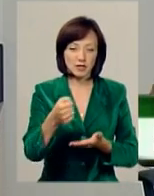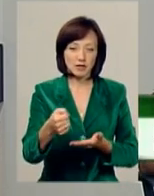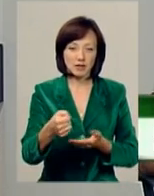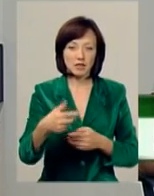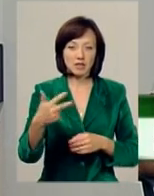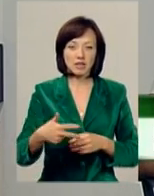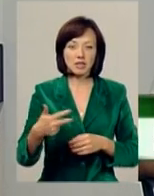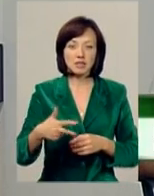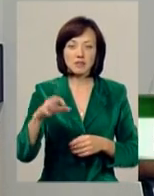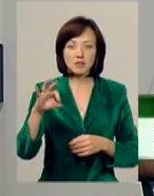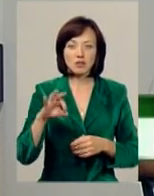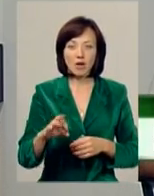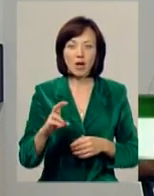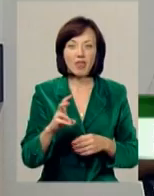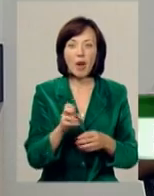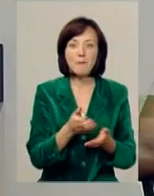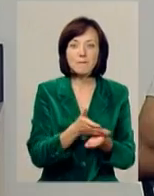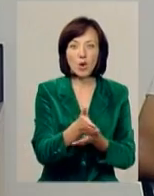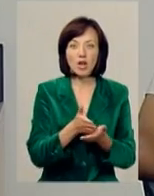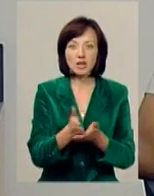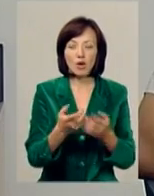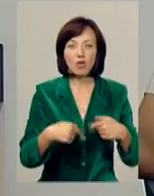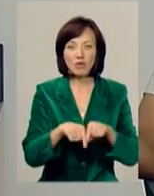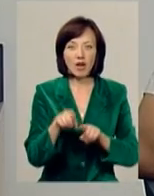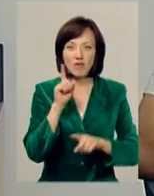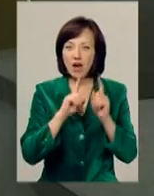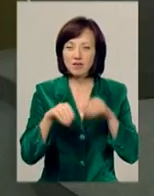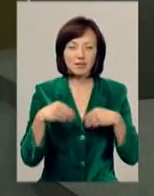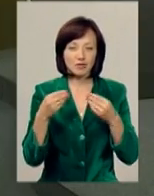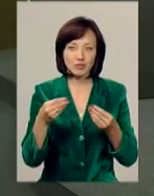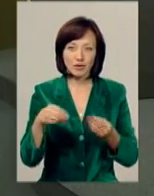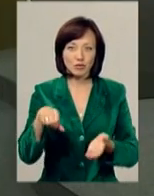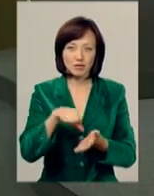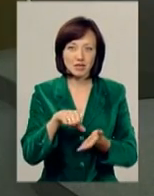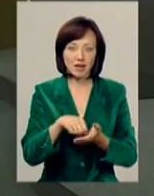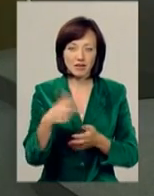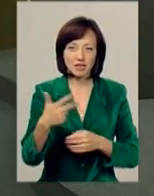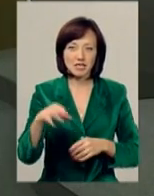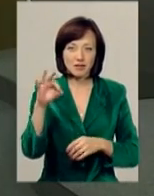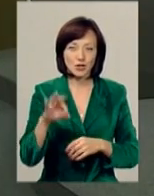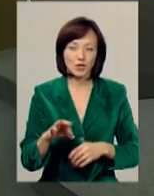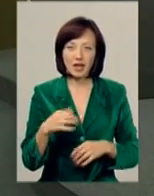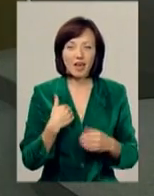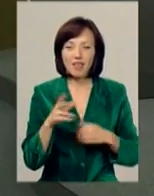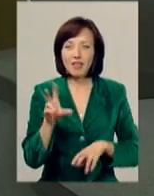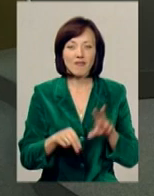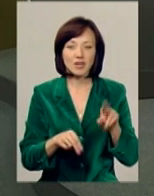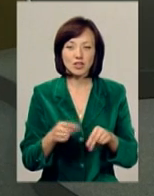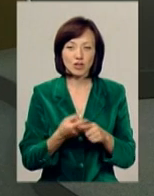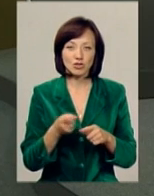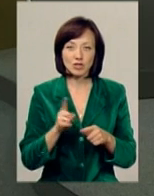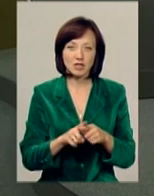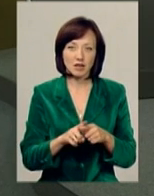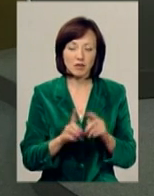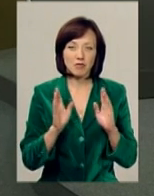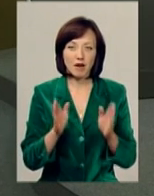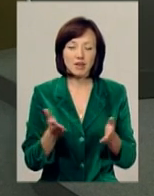30% по непрохідних округах але все одно в Раді їх не буде представлено 30%. тому е Я не вважаю що